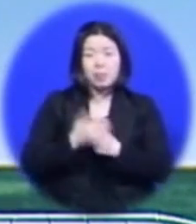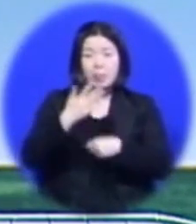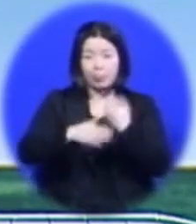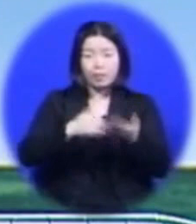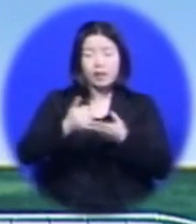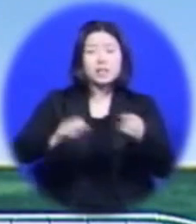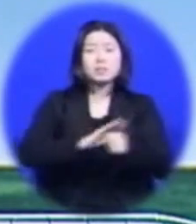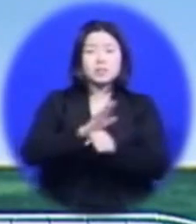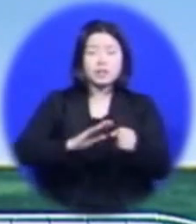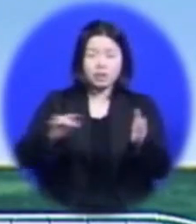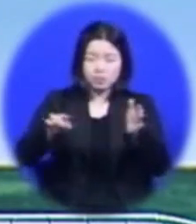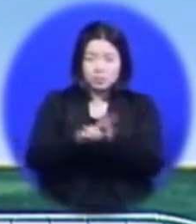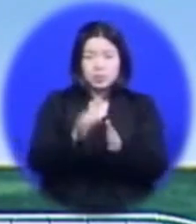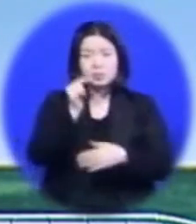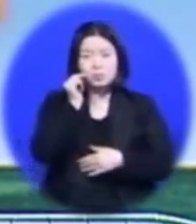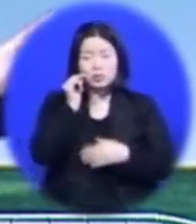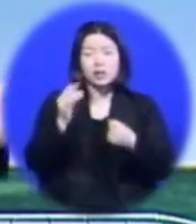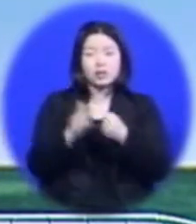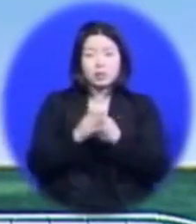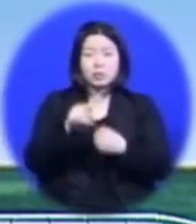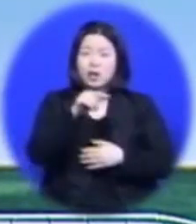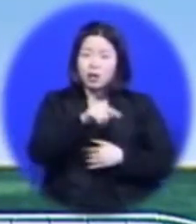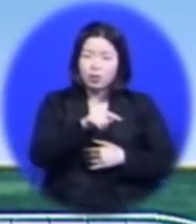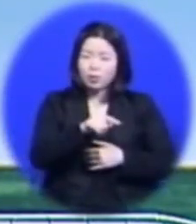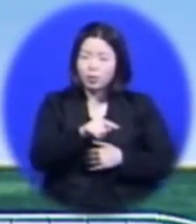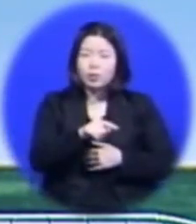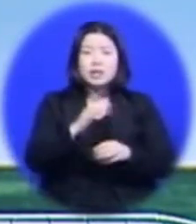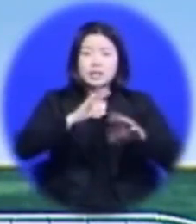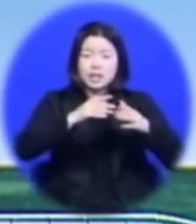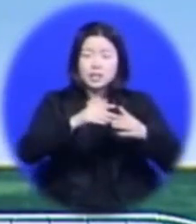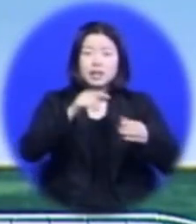하나님의 사랑을 믿지 못하니까 그런 것들만 자랑하고 사는 겁니다.